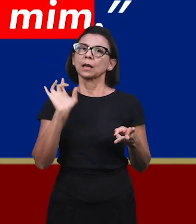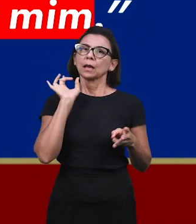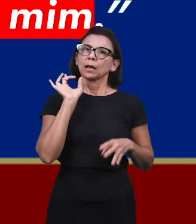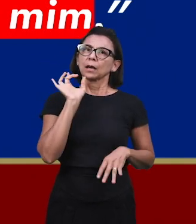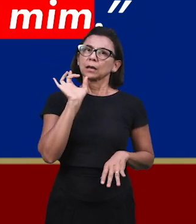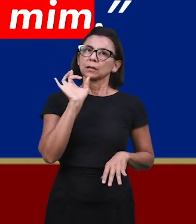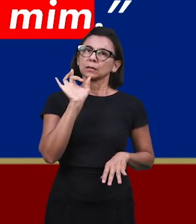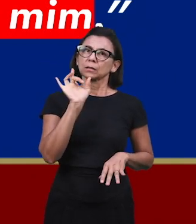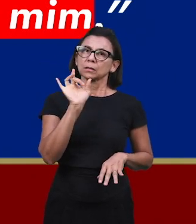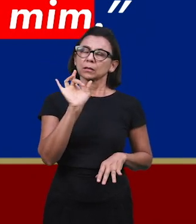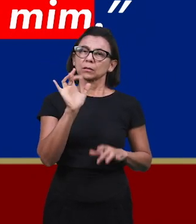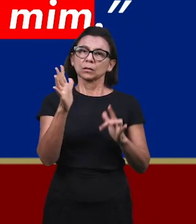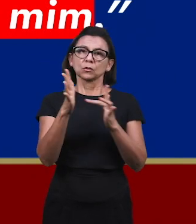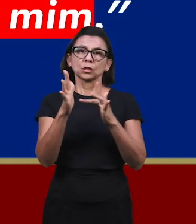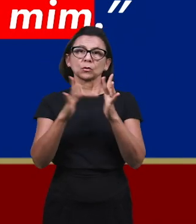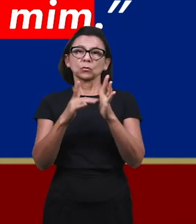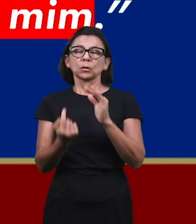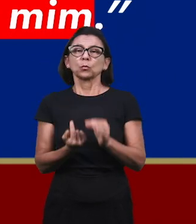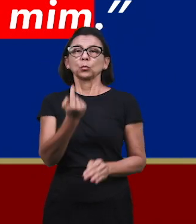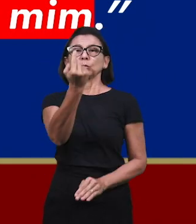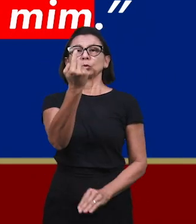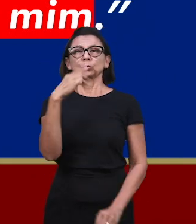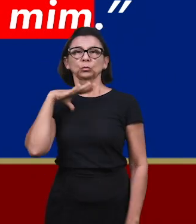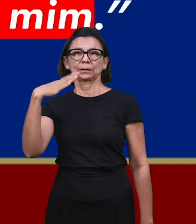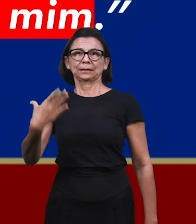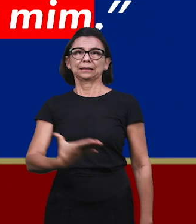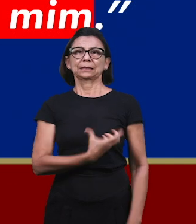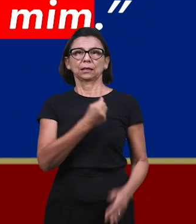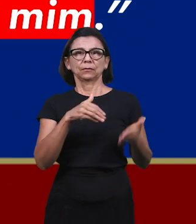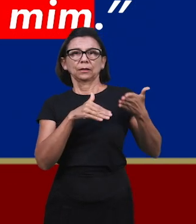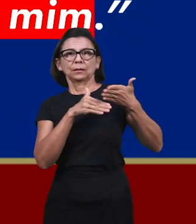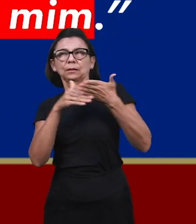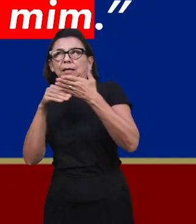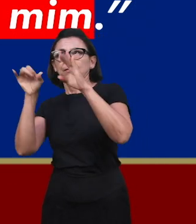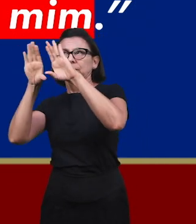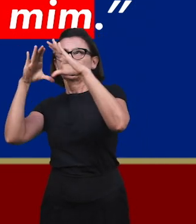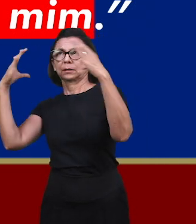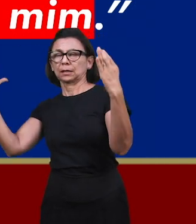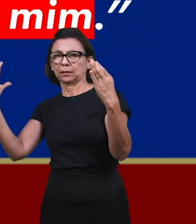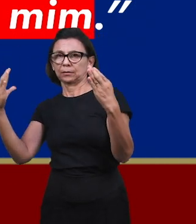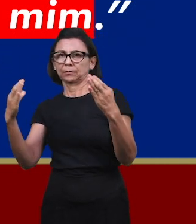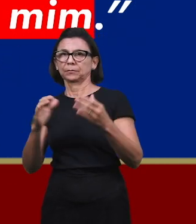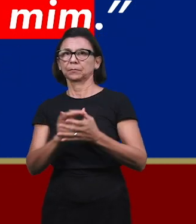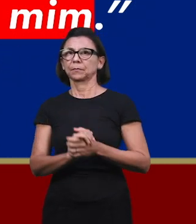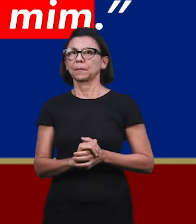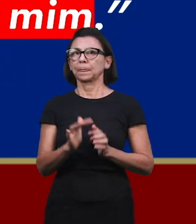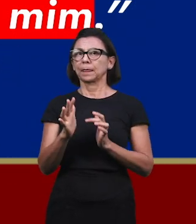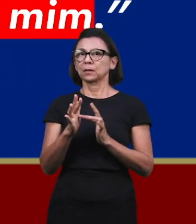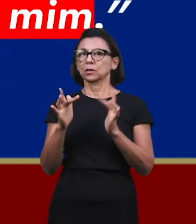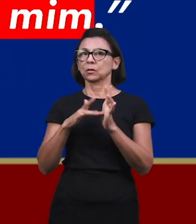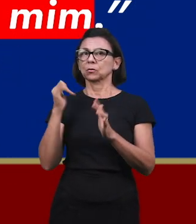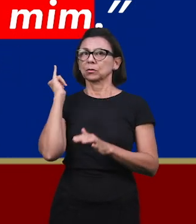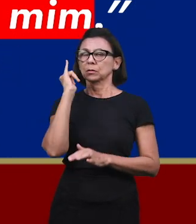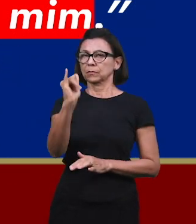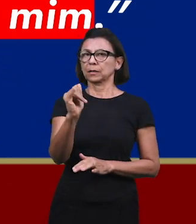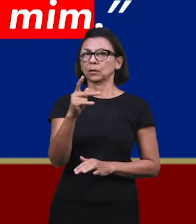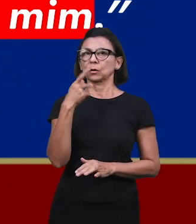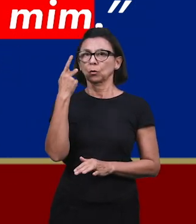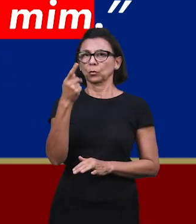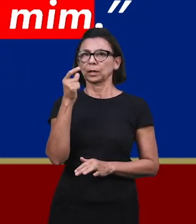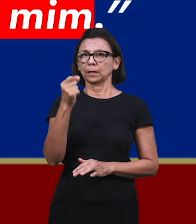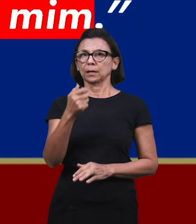6. Jésus lui a dit, « Je suis le chemin, la vérité et la vie. Personne vient au